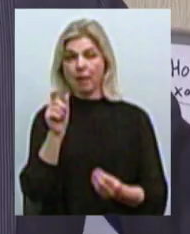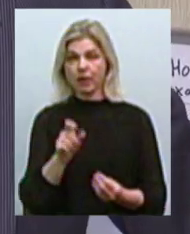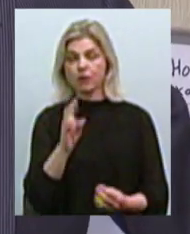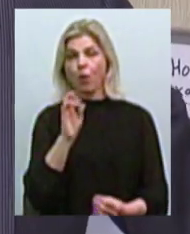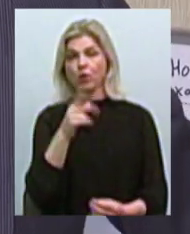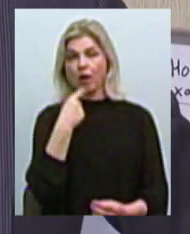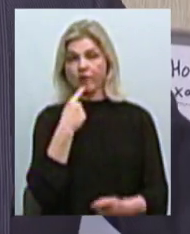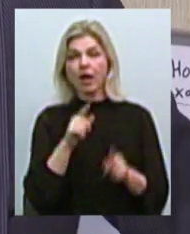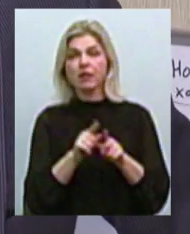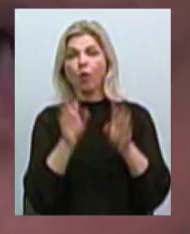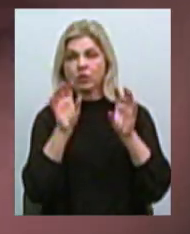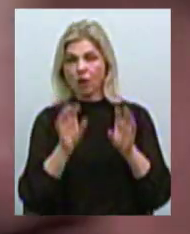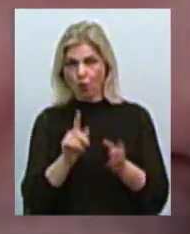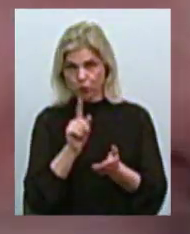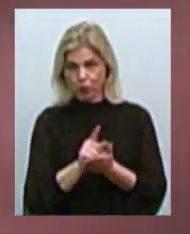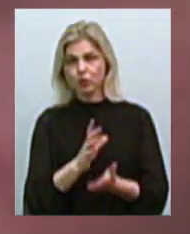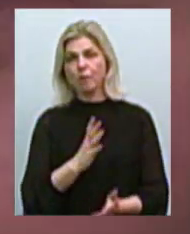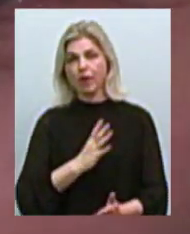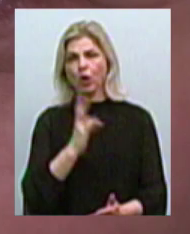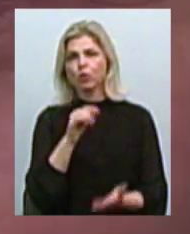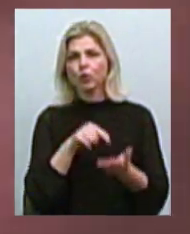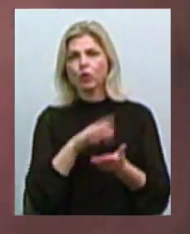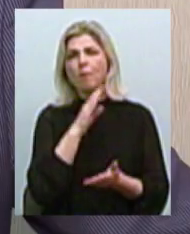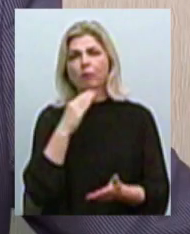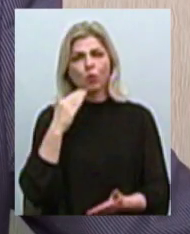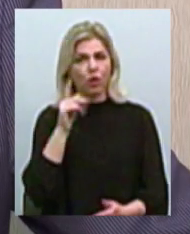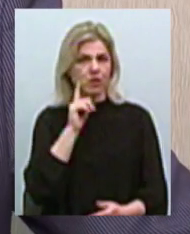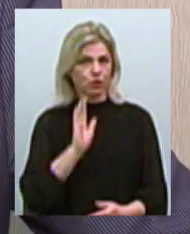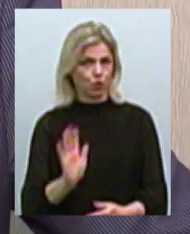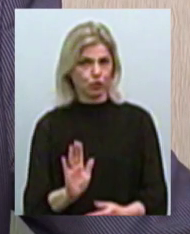говорить, подібний закон має бути, втім в ньому багато незручностей.